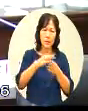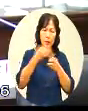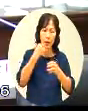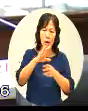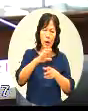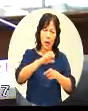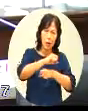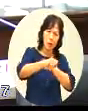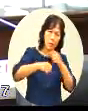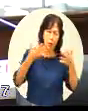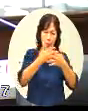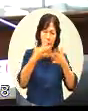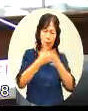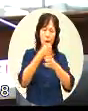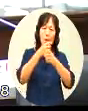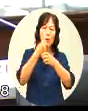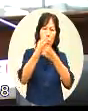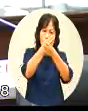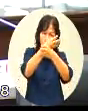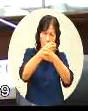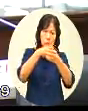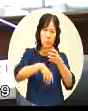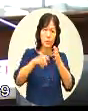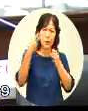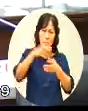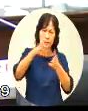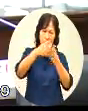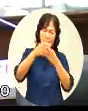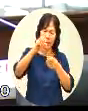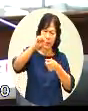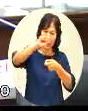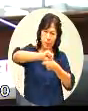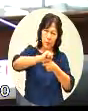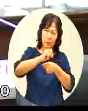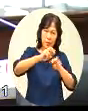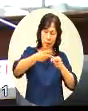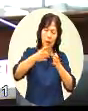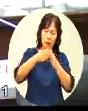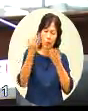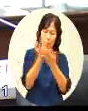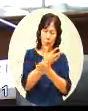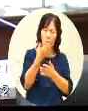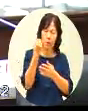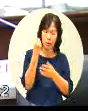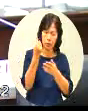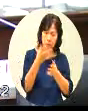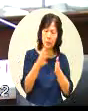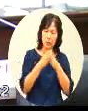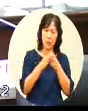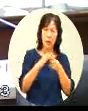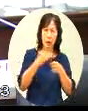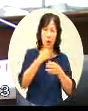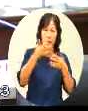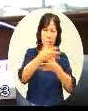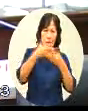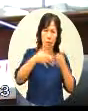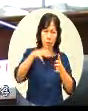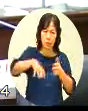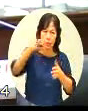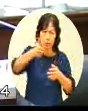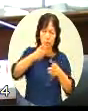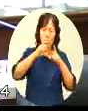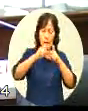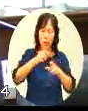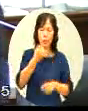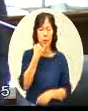方面还有它的号志灯方面，是不是需要再进一步的来做一个更新哦？是不是局长可以来回应一下在我们轻轨这个交通问